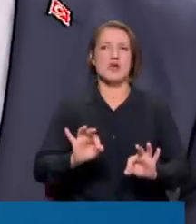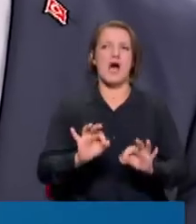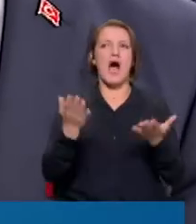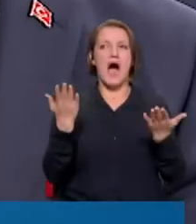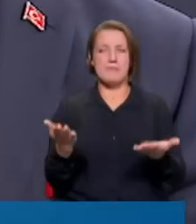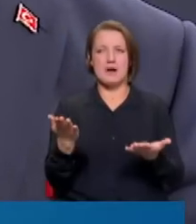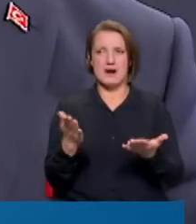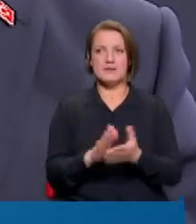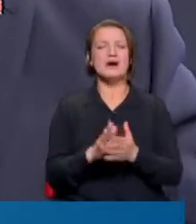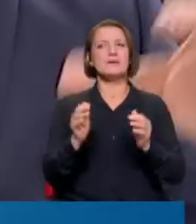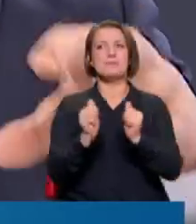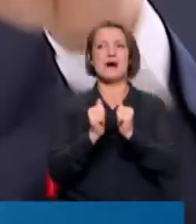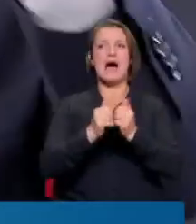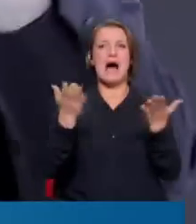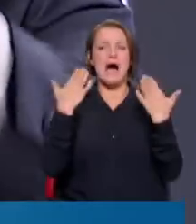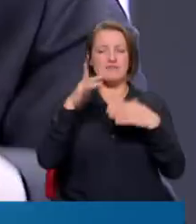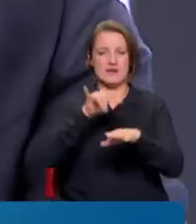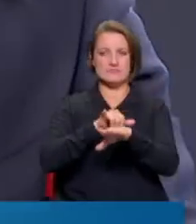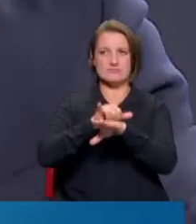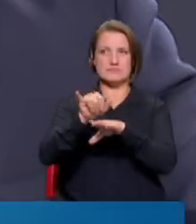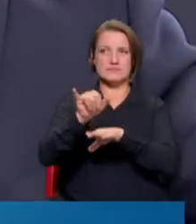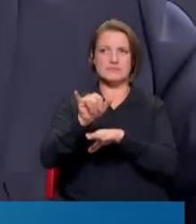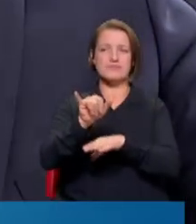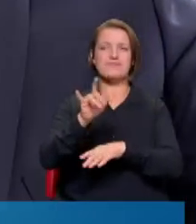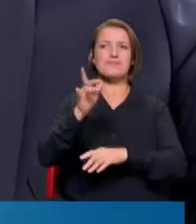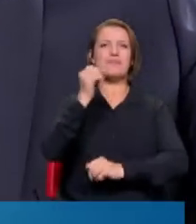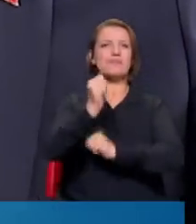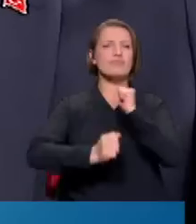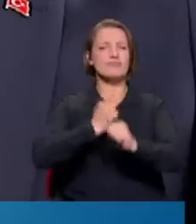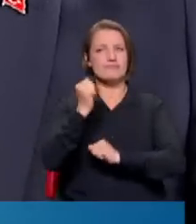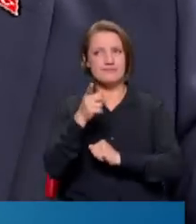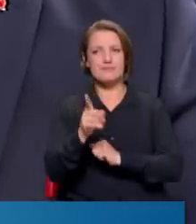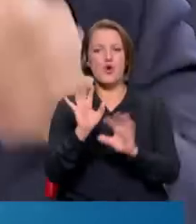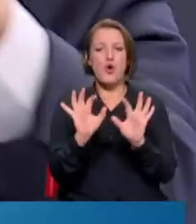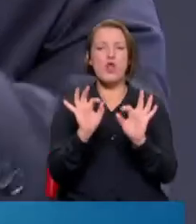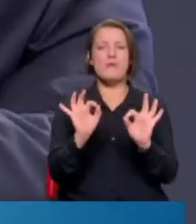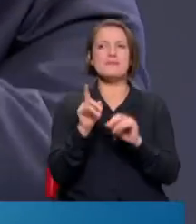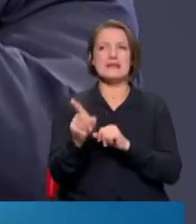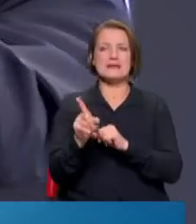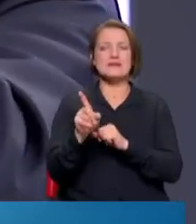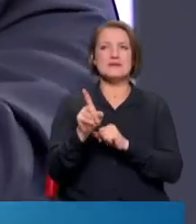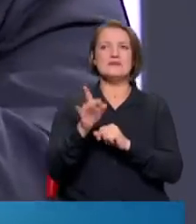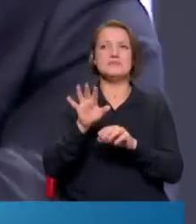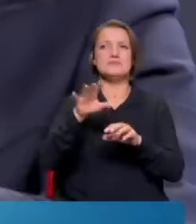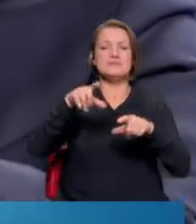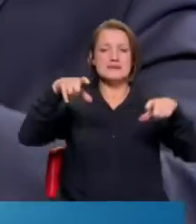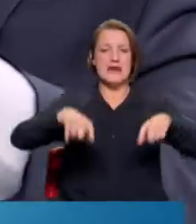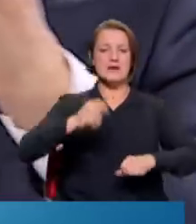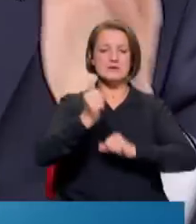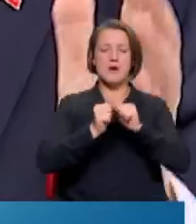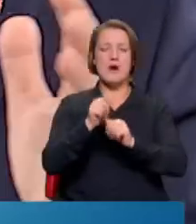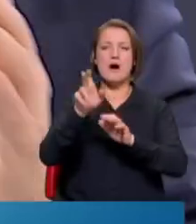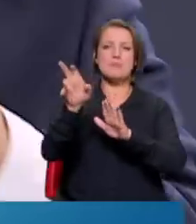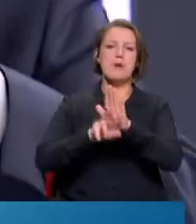ama istikrarsızlık la beraber havadan önce nükleer tesislerini sonra önemli stratejik Tesisleri ve yerleri vurarak